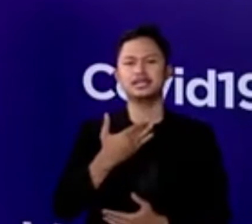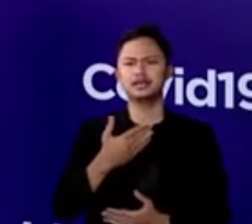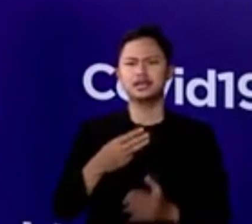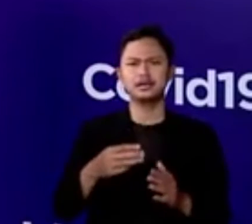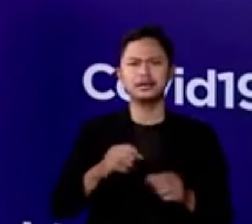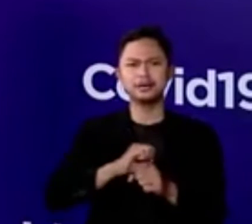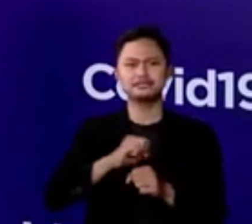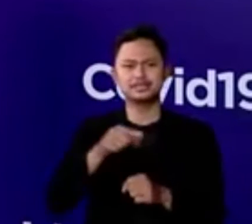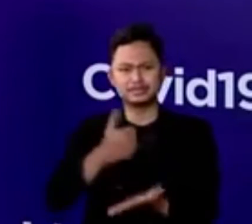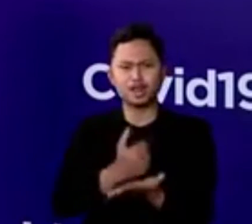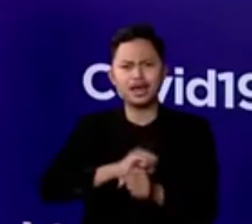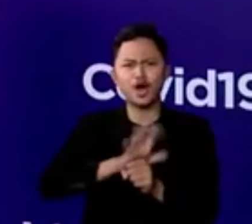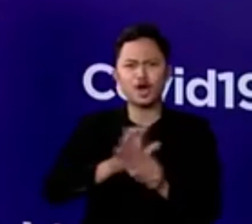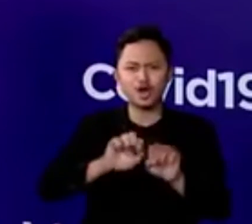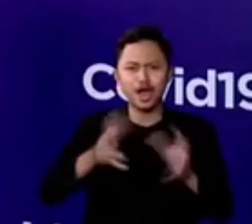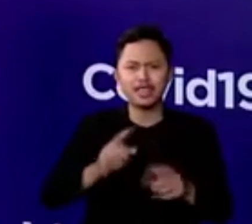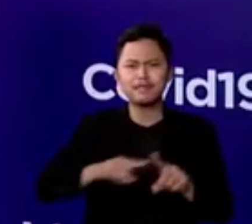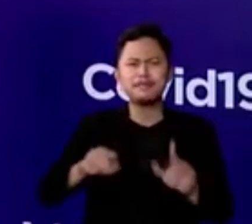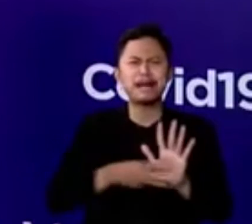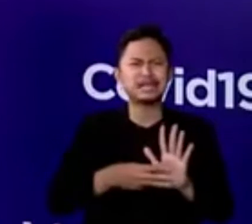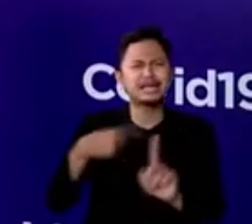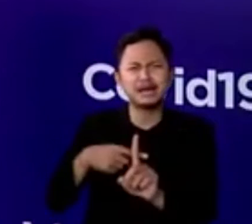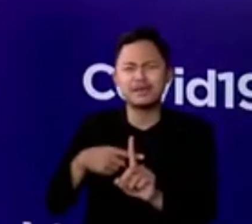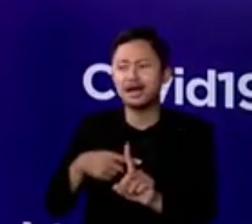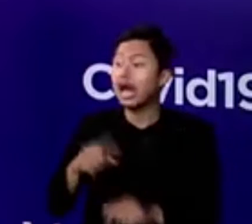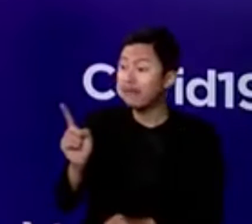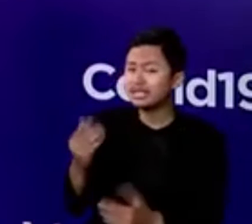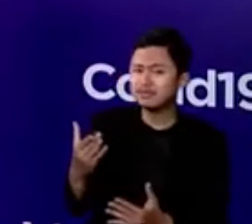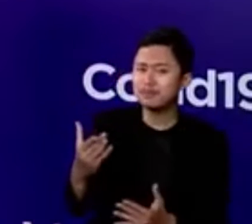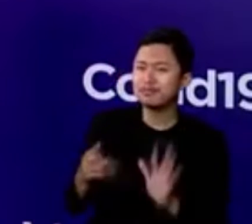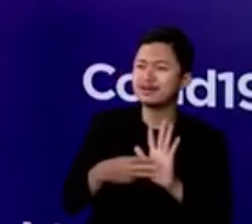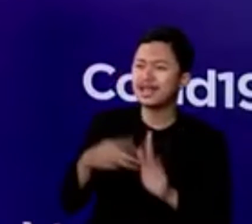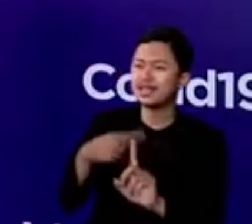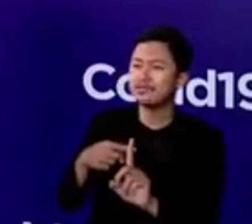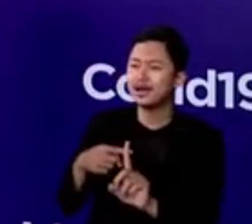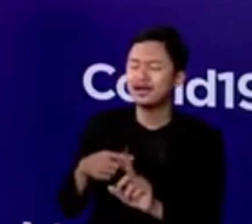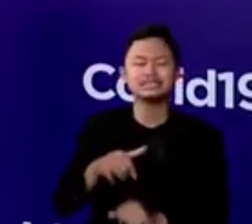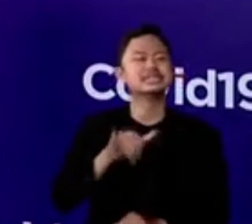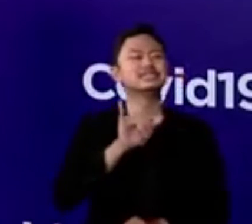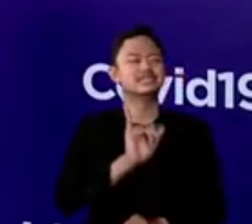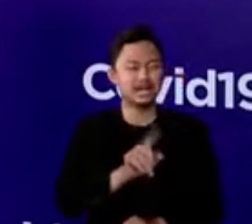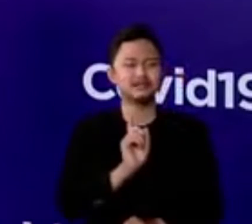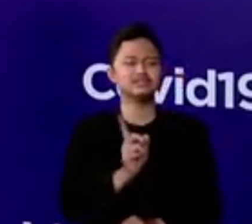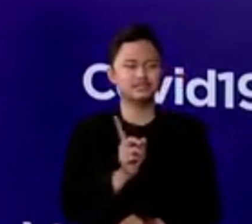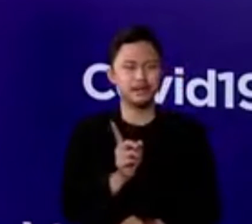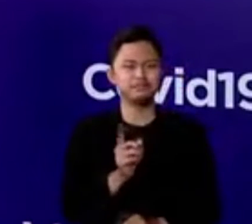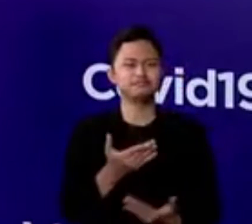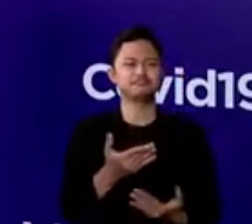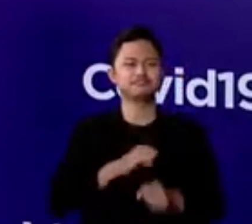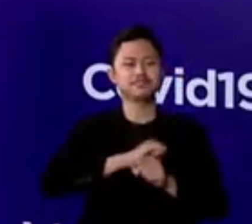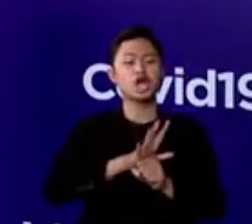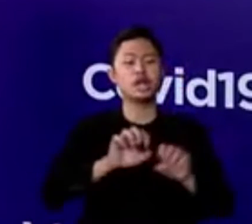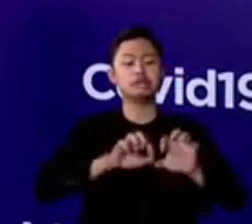banyak bermasalah gitu ya Hah untuk digodok gitu kan karena kan gitu karena